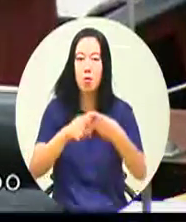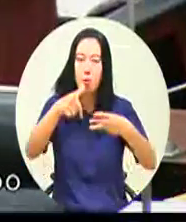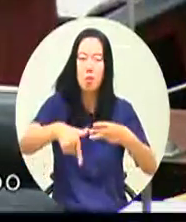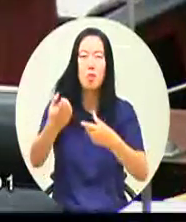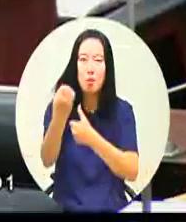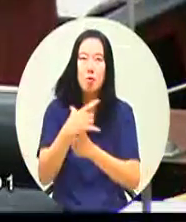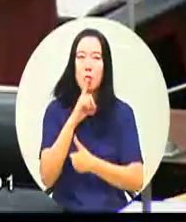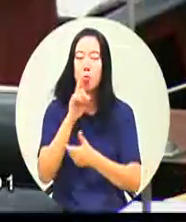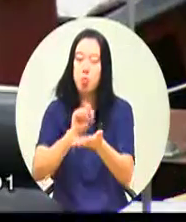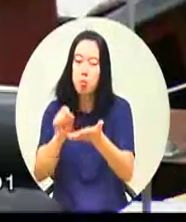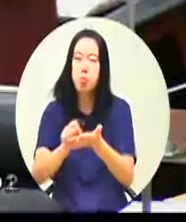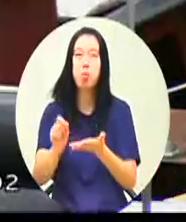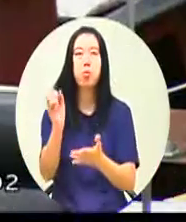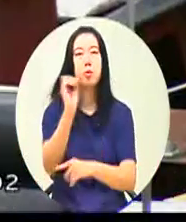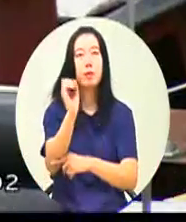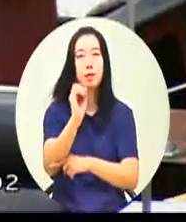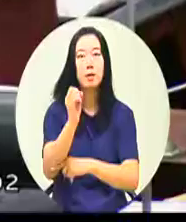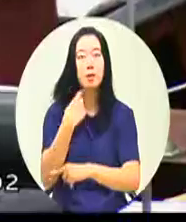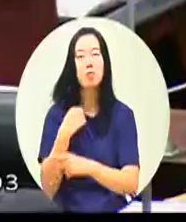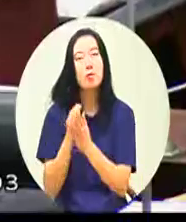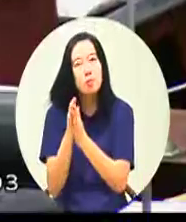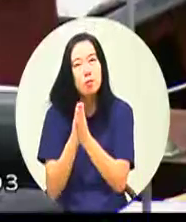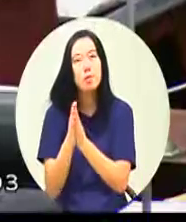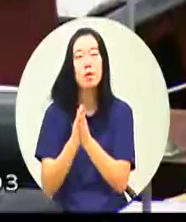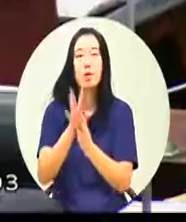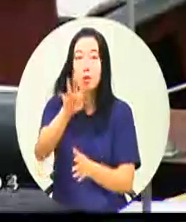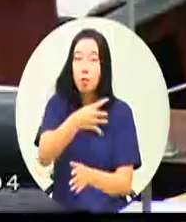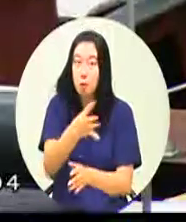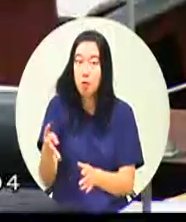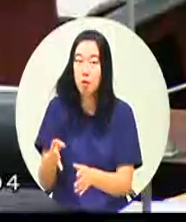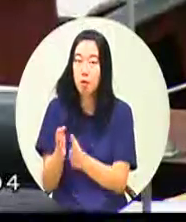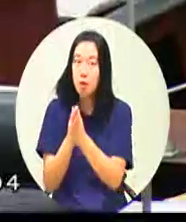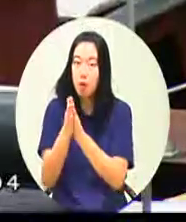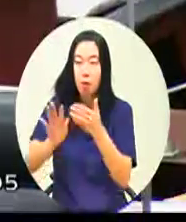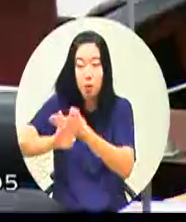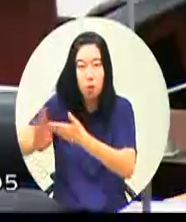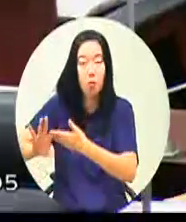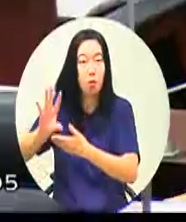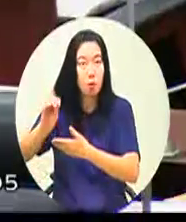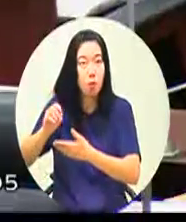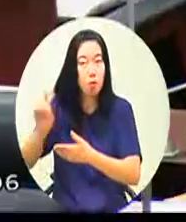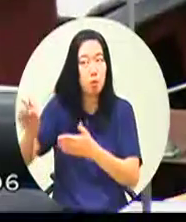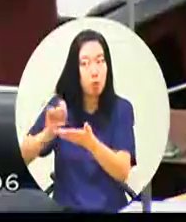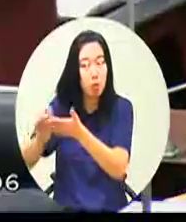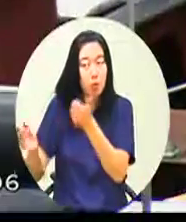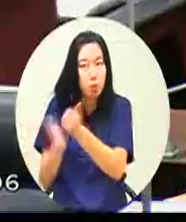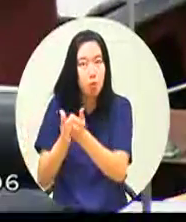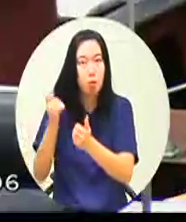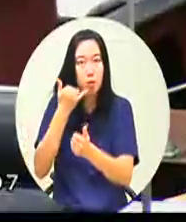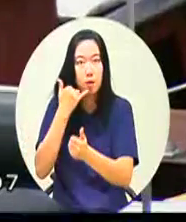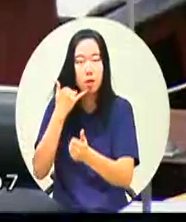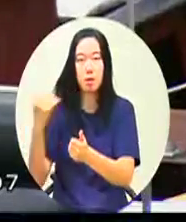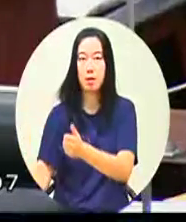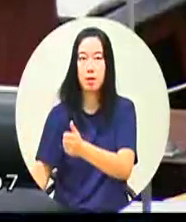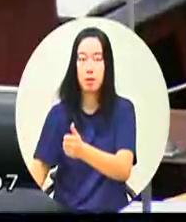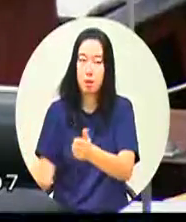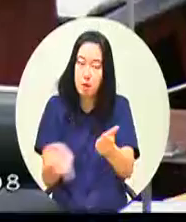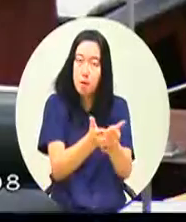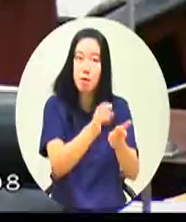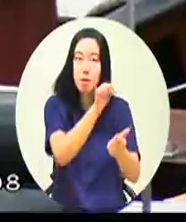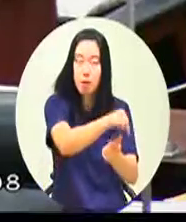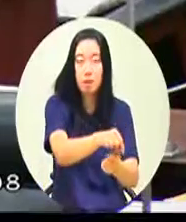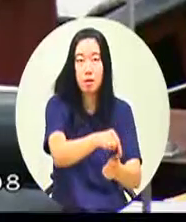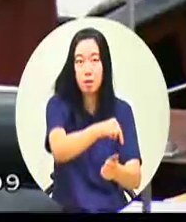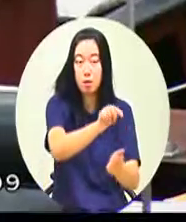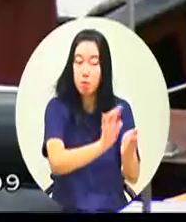标了，无法度。是讲吼，拜托经理，啊，想讲是毋是恁外口遮会当有标到，会当来支援遐？哦，我今日